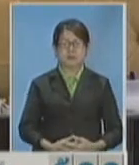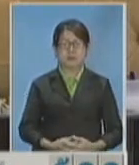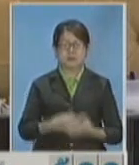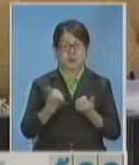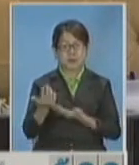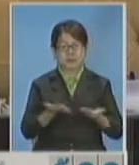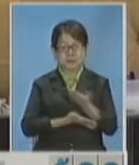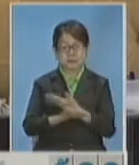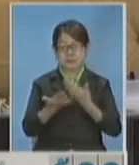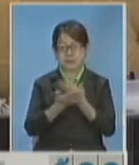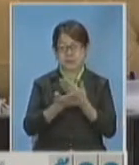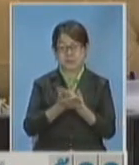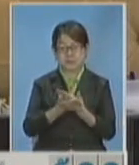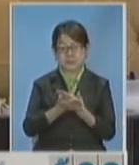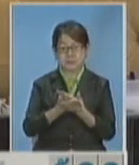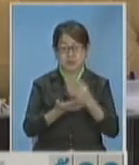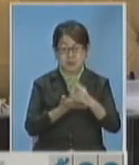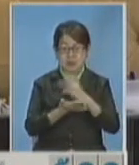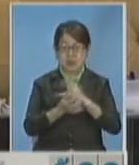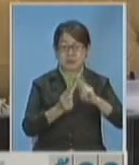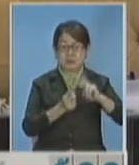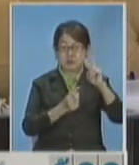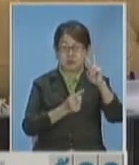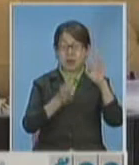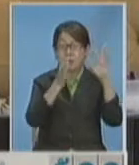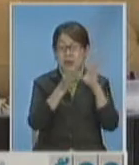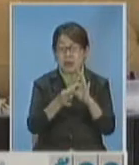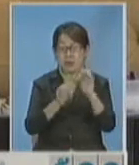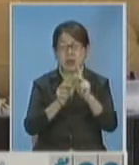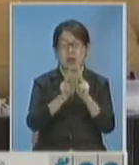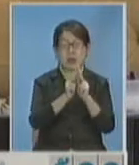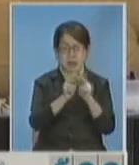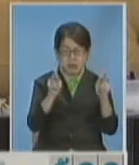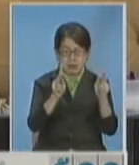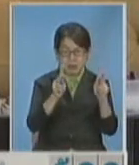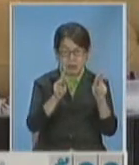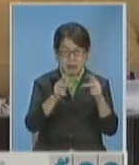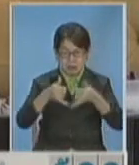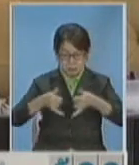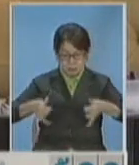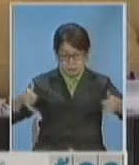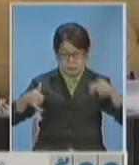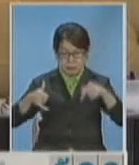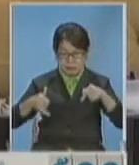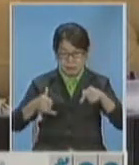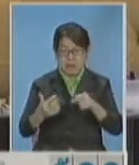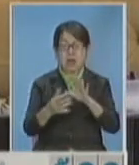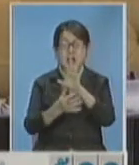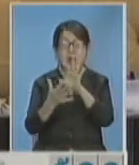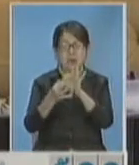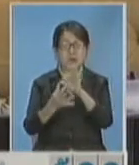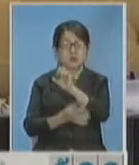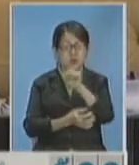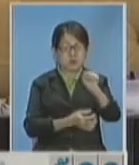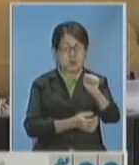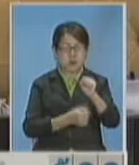การพิจารณางบประมาณในวาระที่2เนี่ยมันเป็นเรื่องระหว่างกรรมาธิการกับสมาชิก